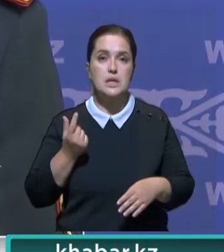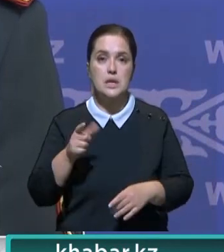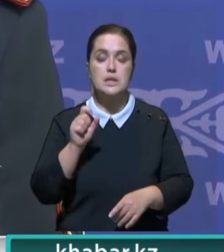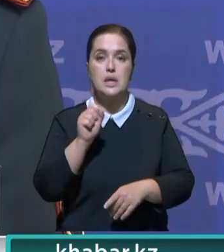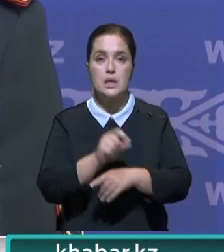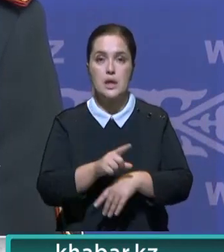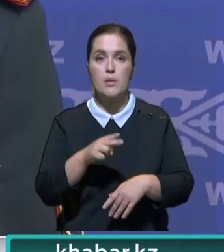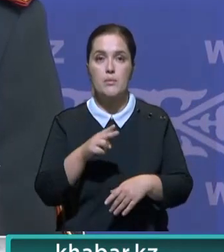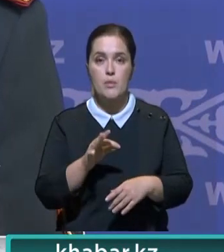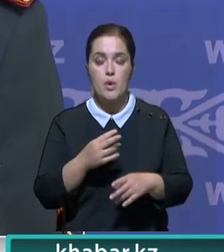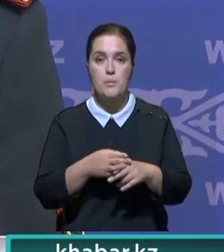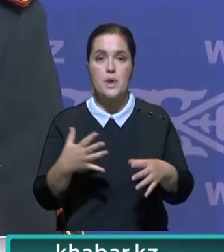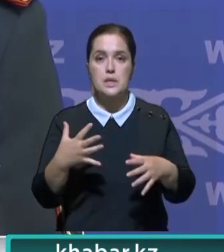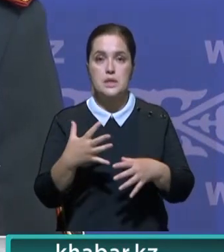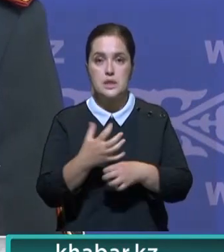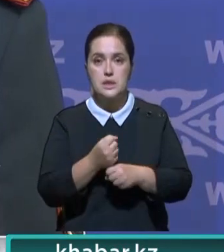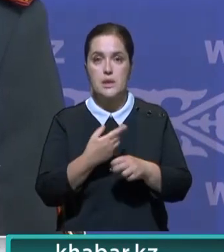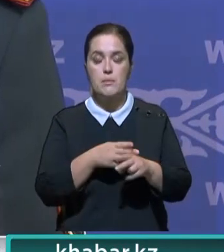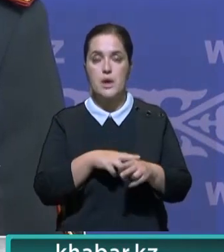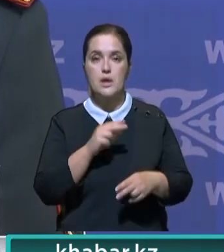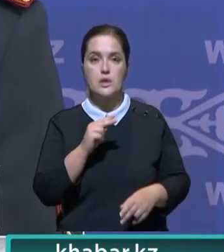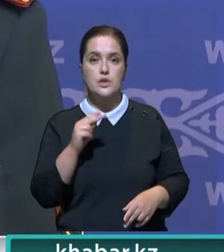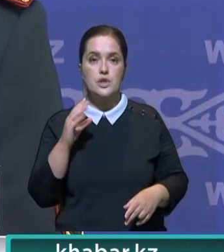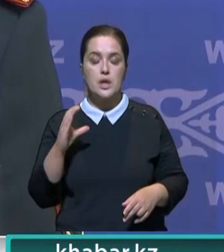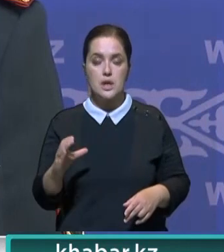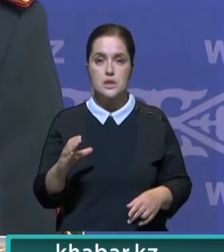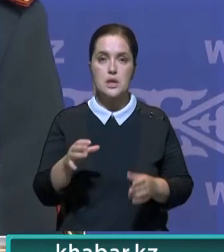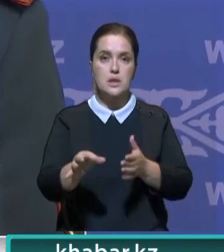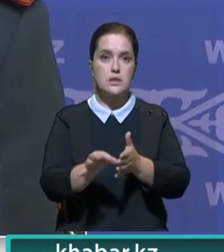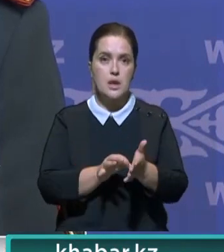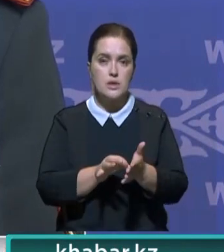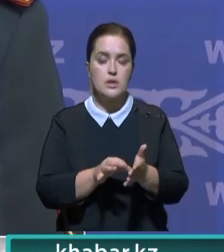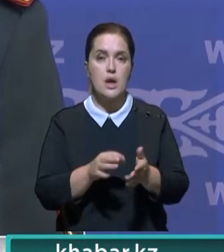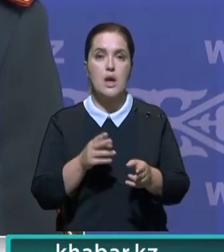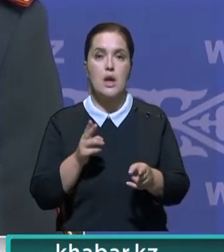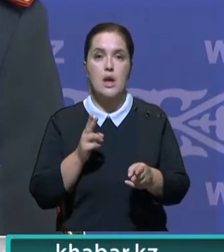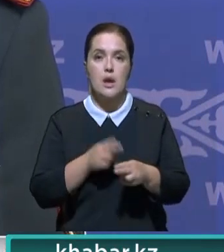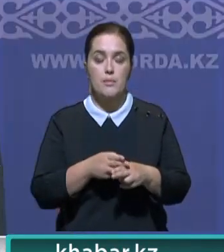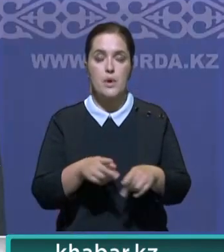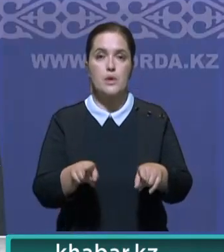по сокращению количества чрезвычайных ситуаций, оперативному реагированию, а также